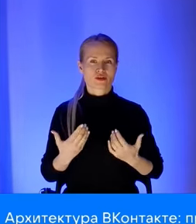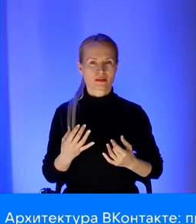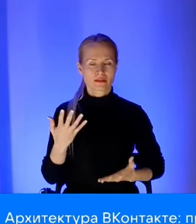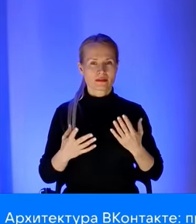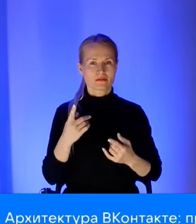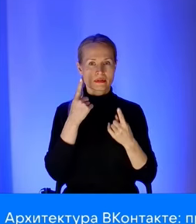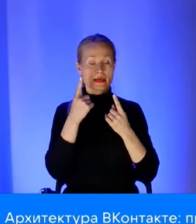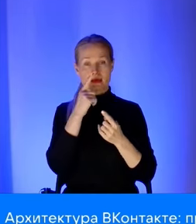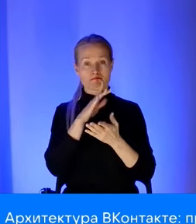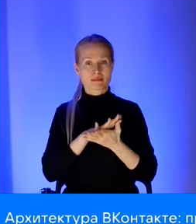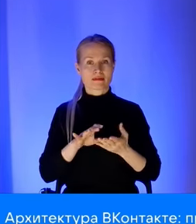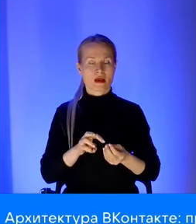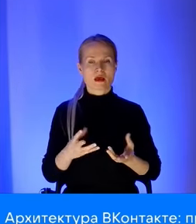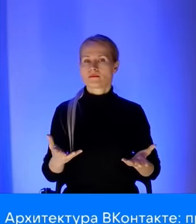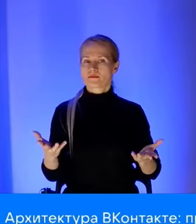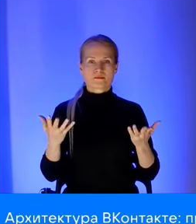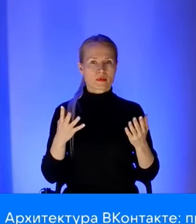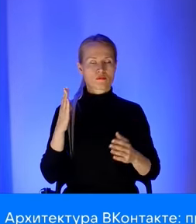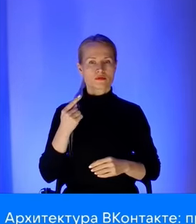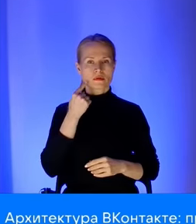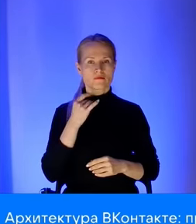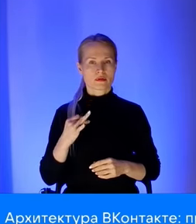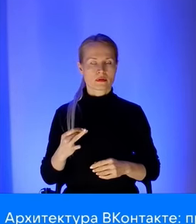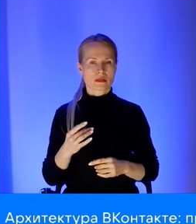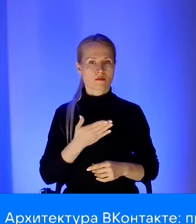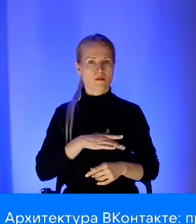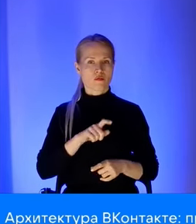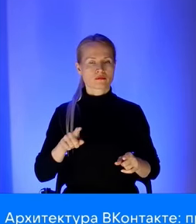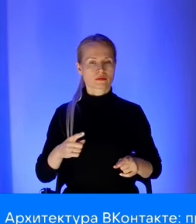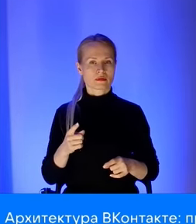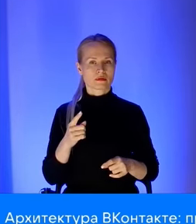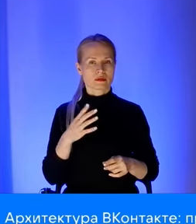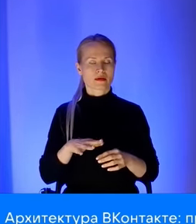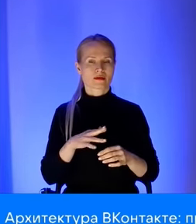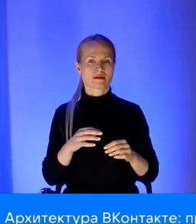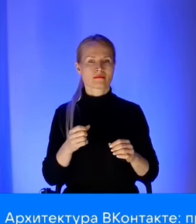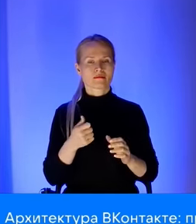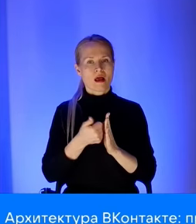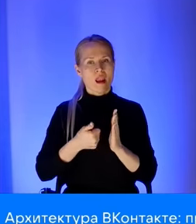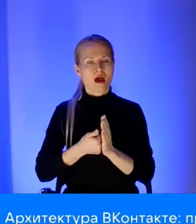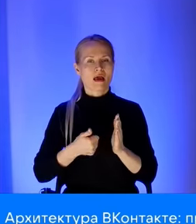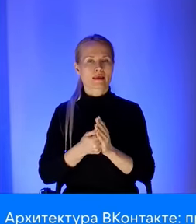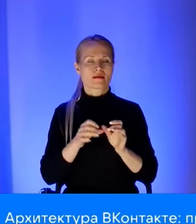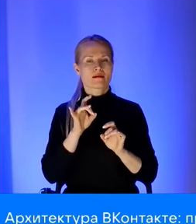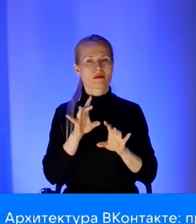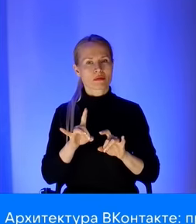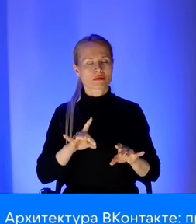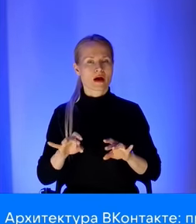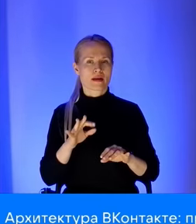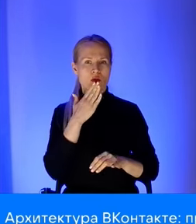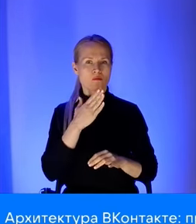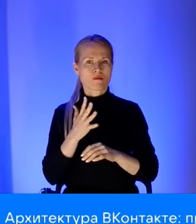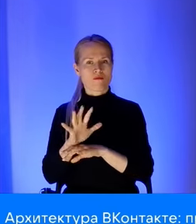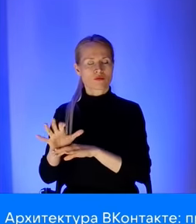данные потеряем Ну будет обидно это пользовательские данные лайки комментарии любимые фоточки сообщения терять